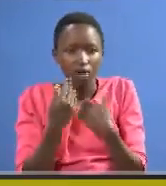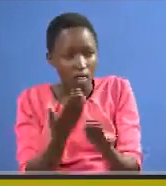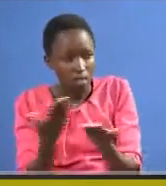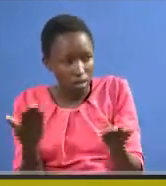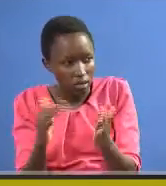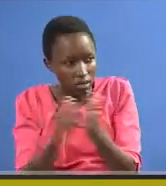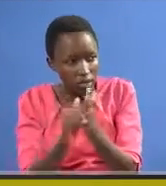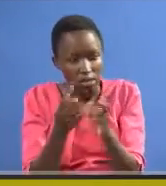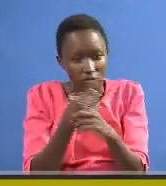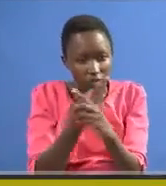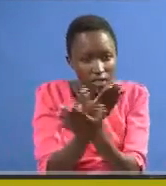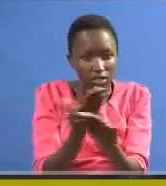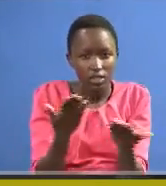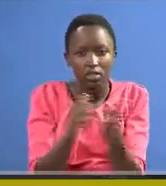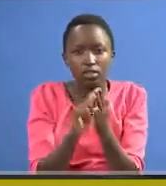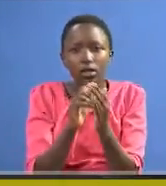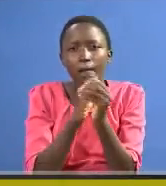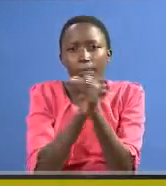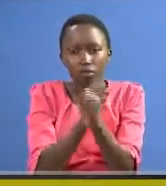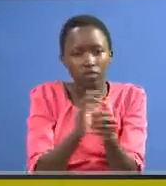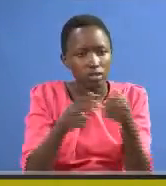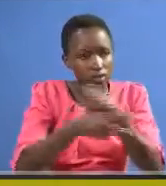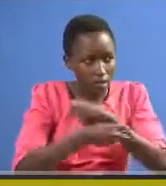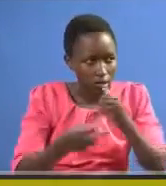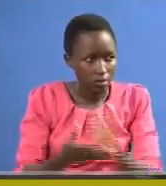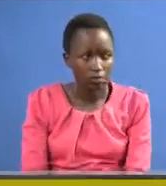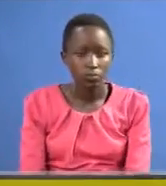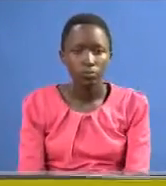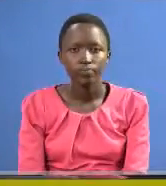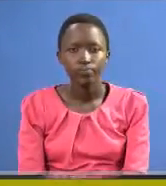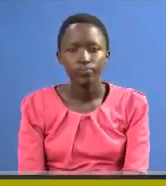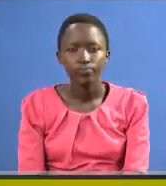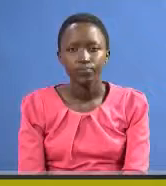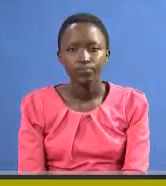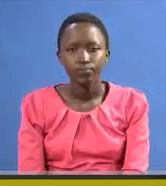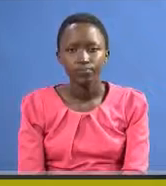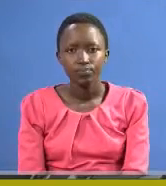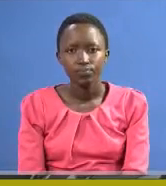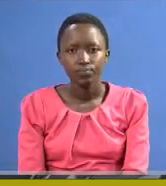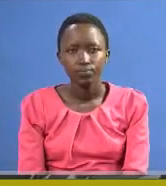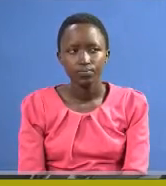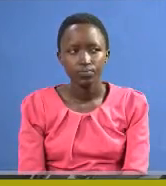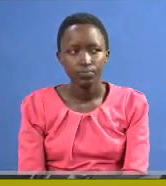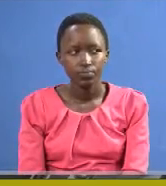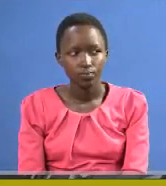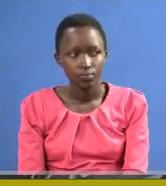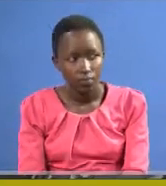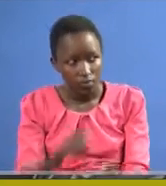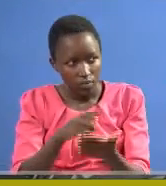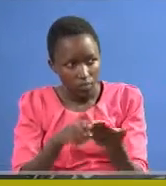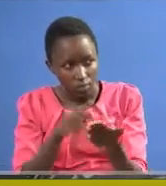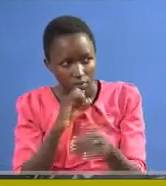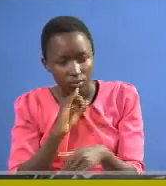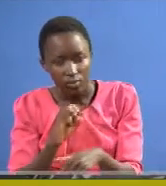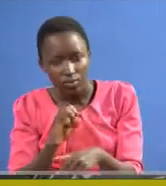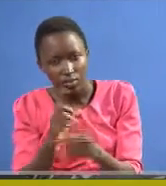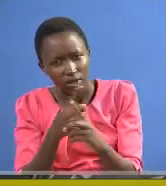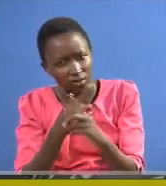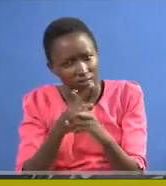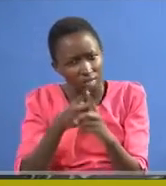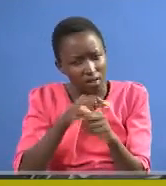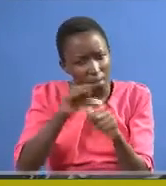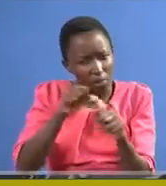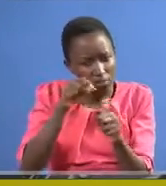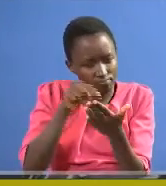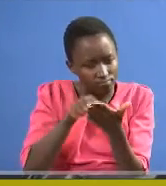mitambo mbalimbali ya kuzuia wizi. What is different about